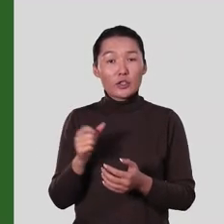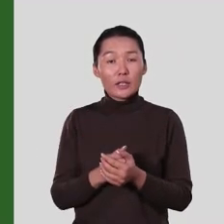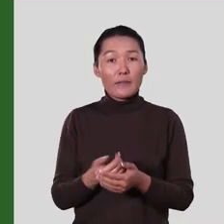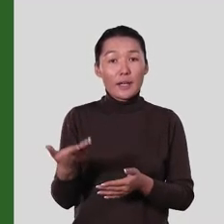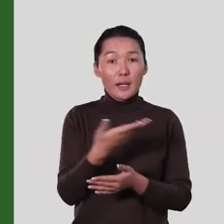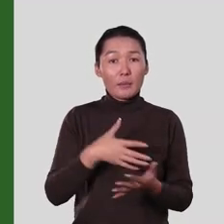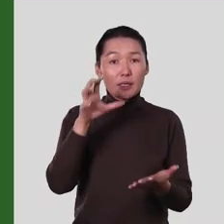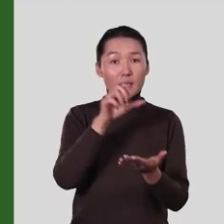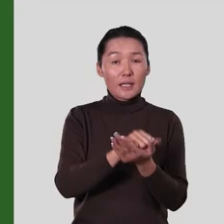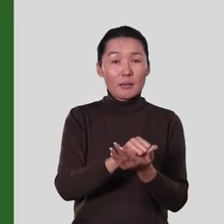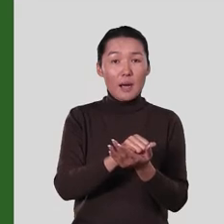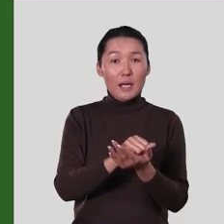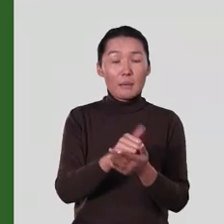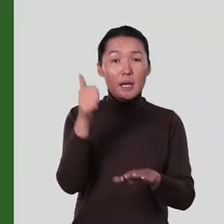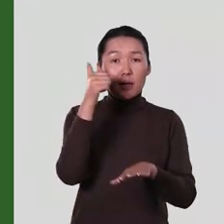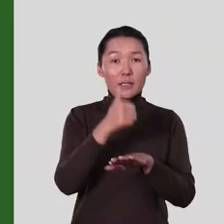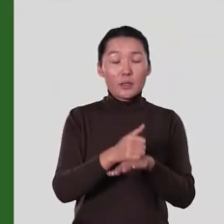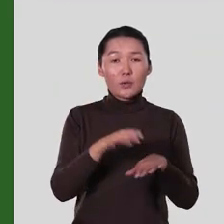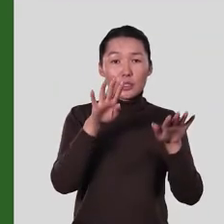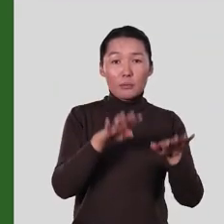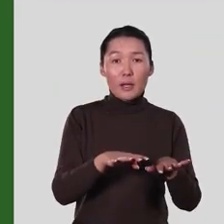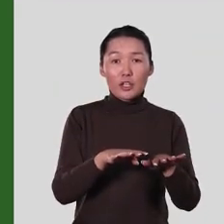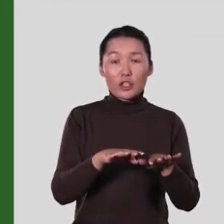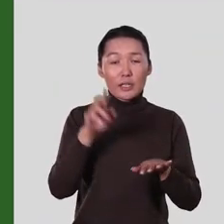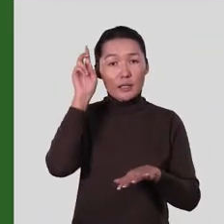занимаем лидирующее положение в регионе.